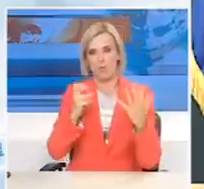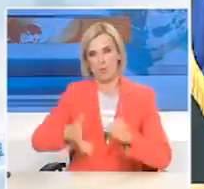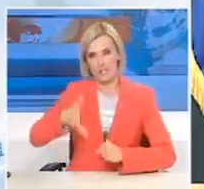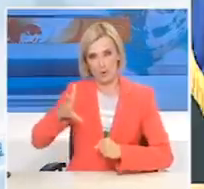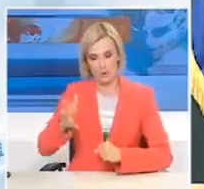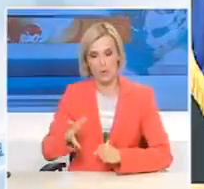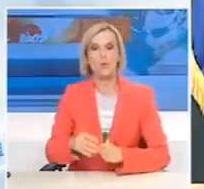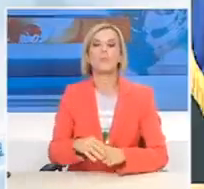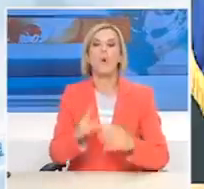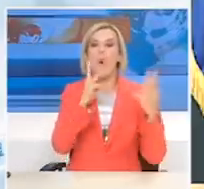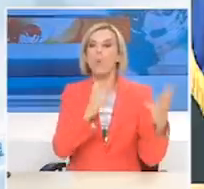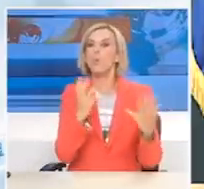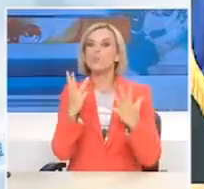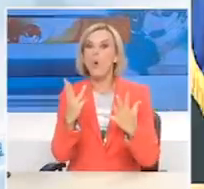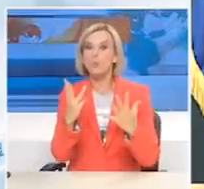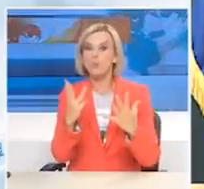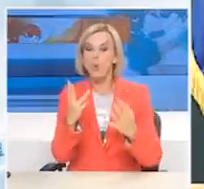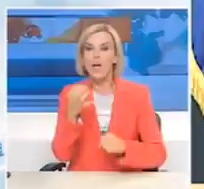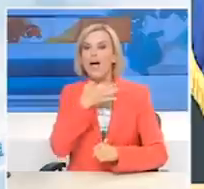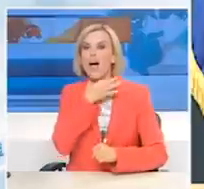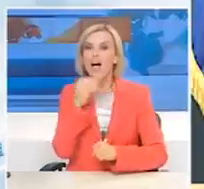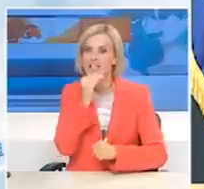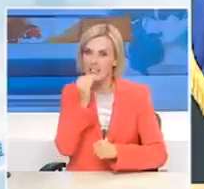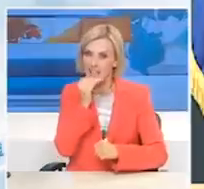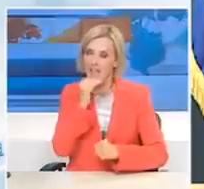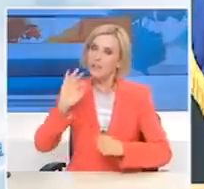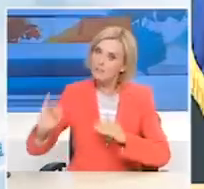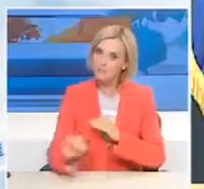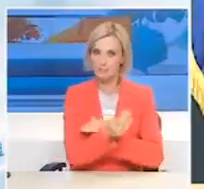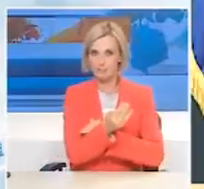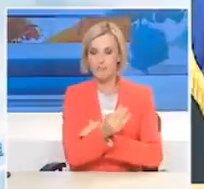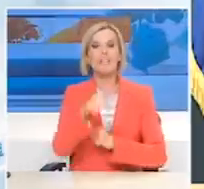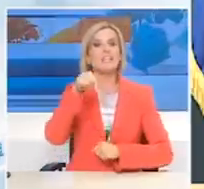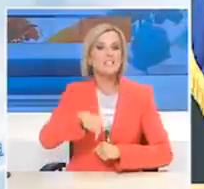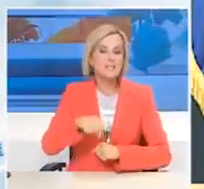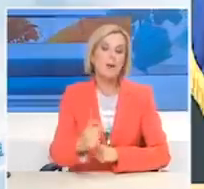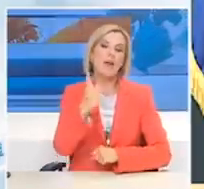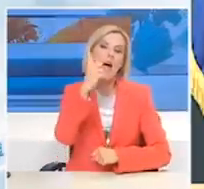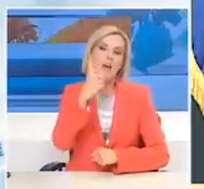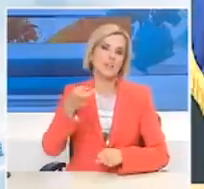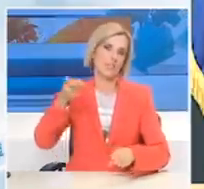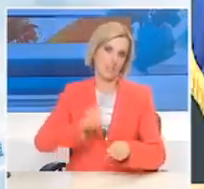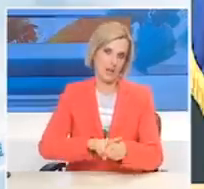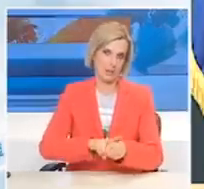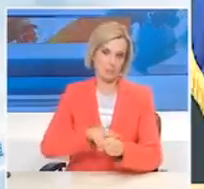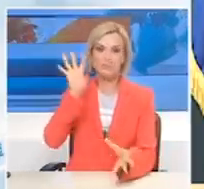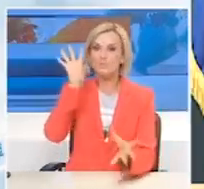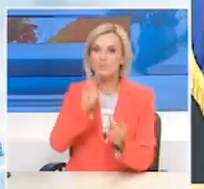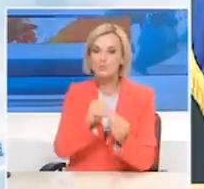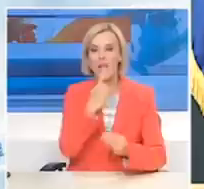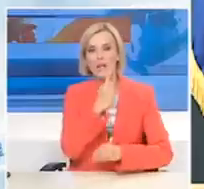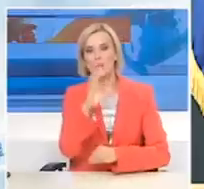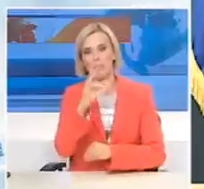ΜΕΘ. Τέλος, έχουμε έναν ακόμα καταγεγραμμένο θάνατο και 152 θανάτους συνολικά στη χώρα. 40 ήταν